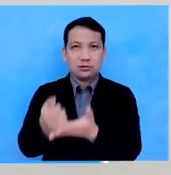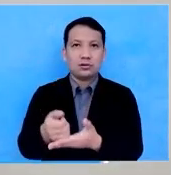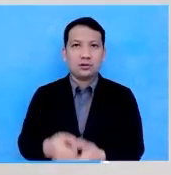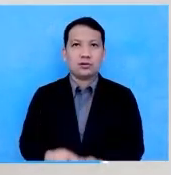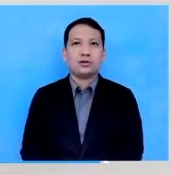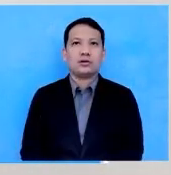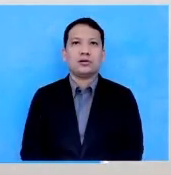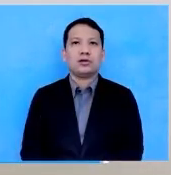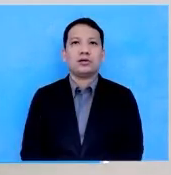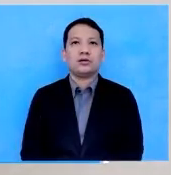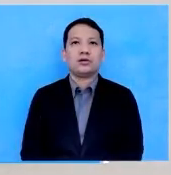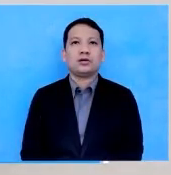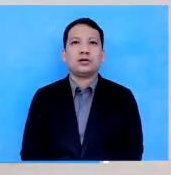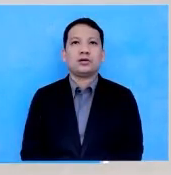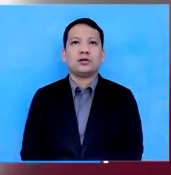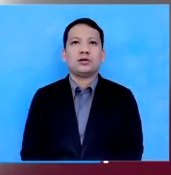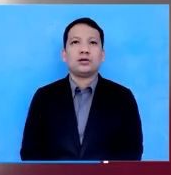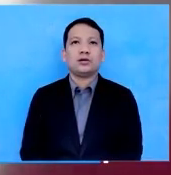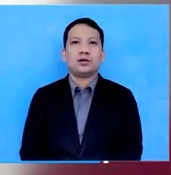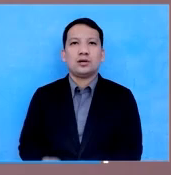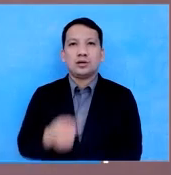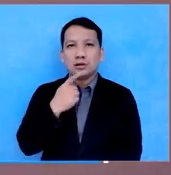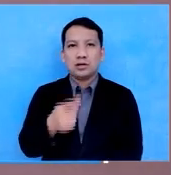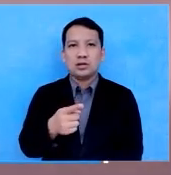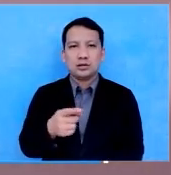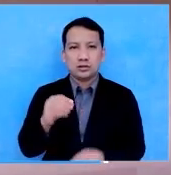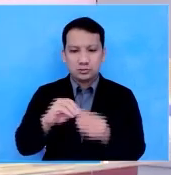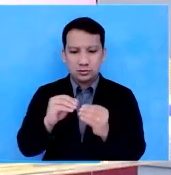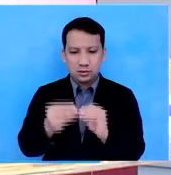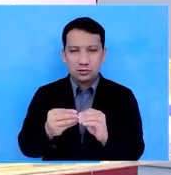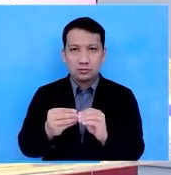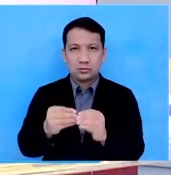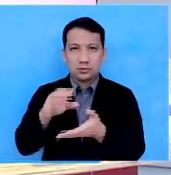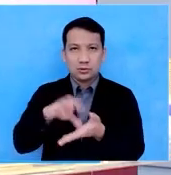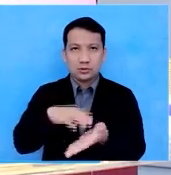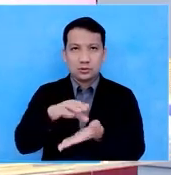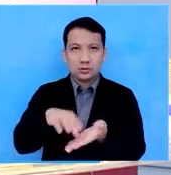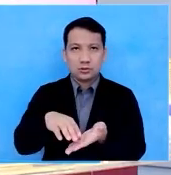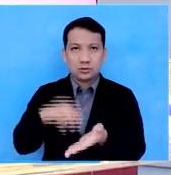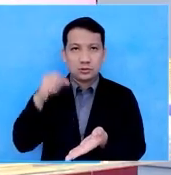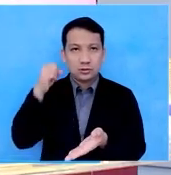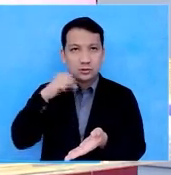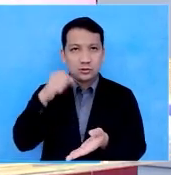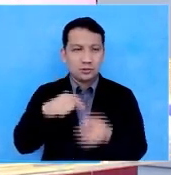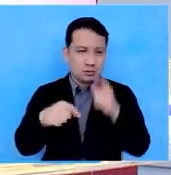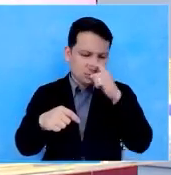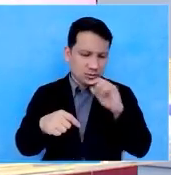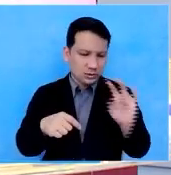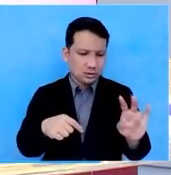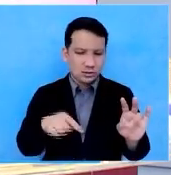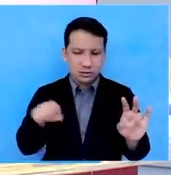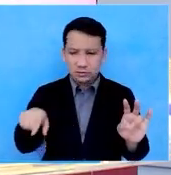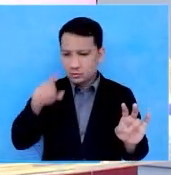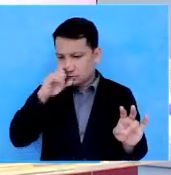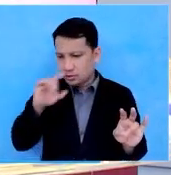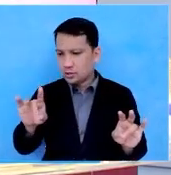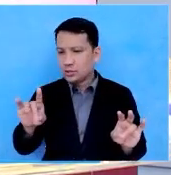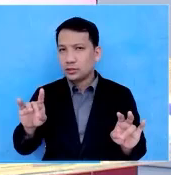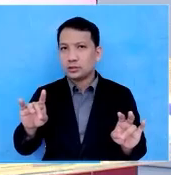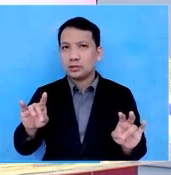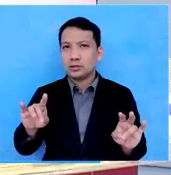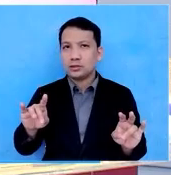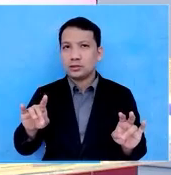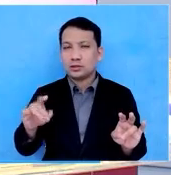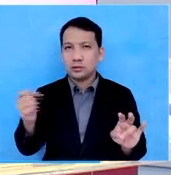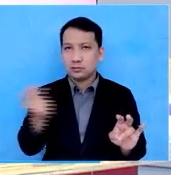so yung minung akong ginawang number cake for sisters, so isang 7-year-old at isang 18-year-old na mag-ate